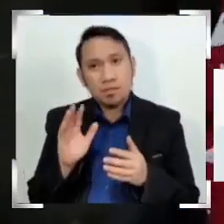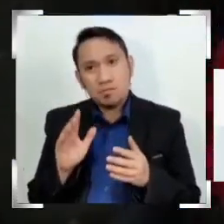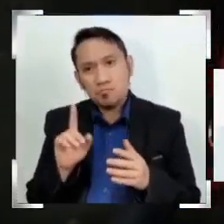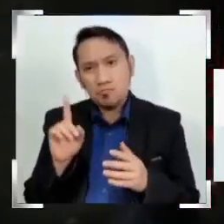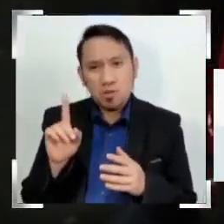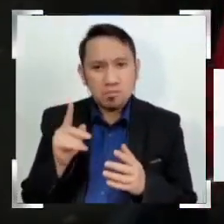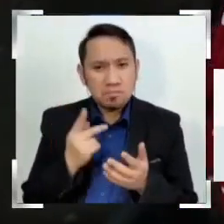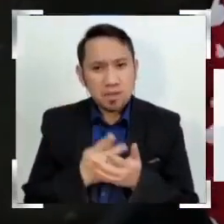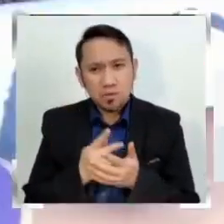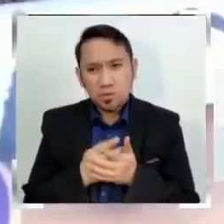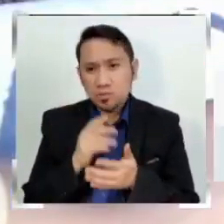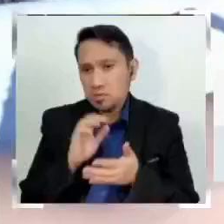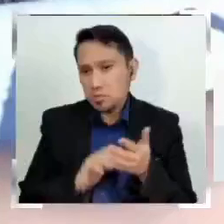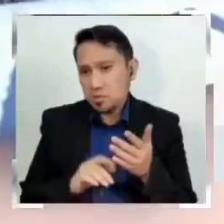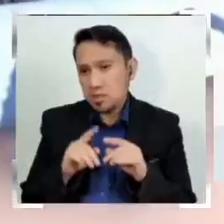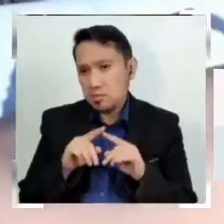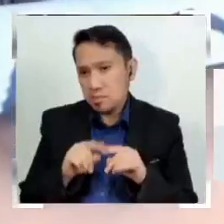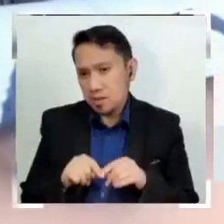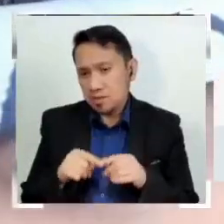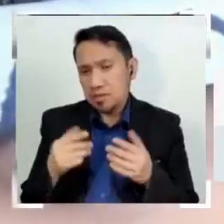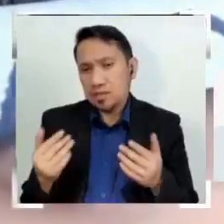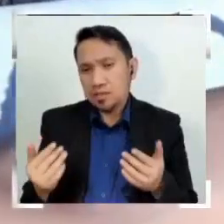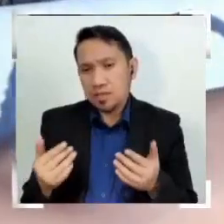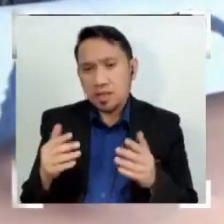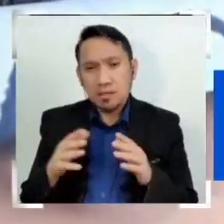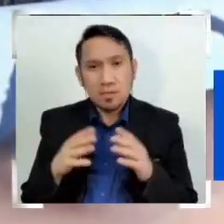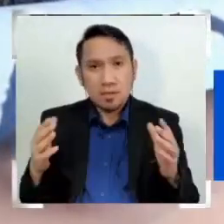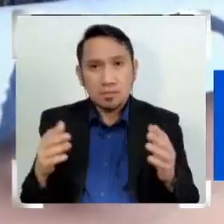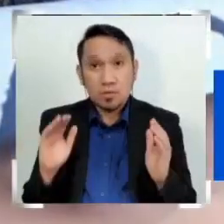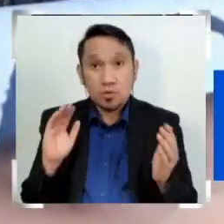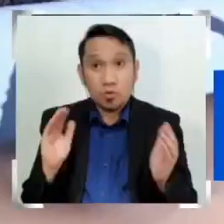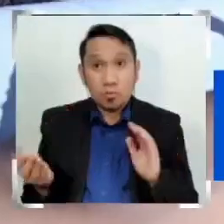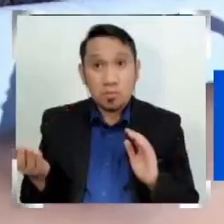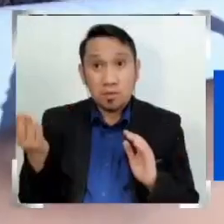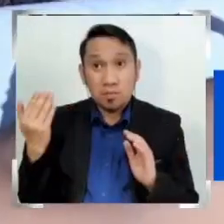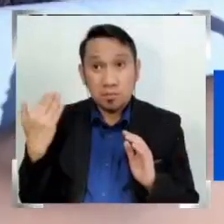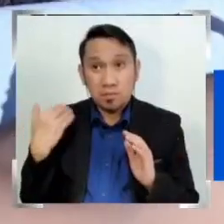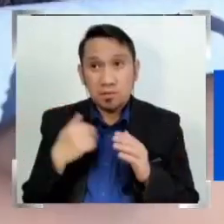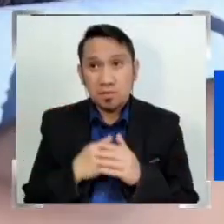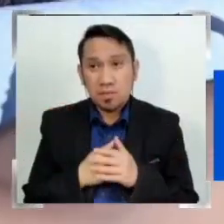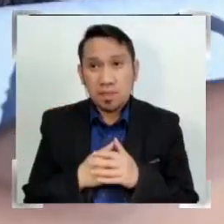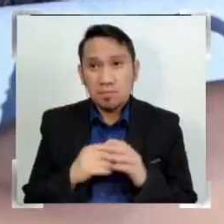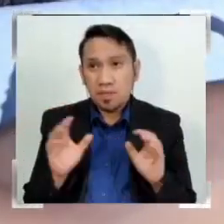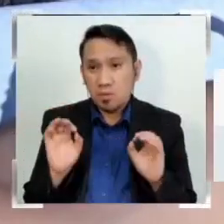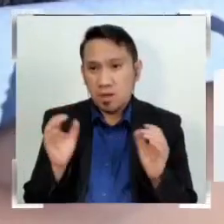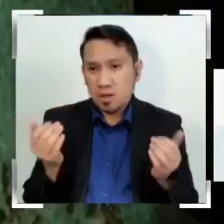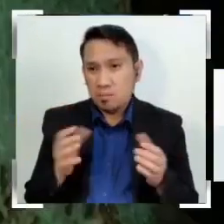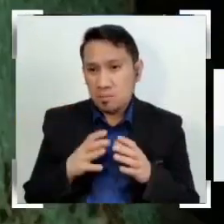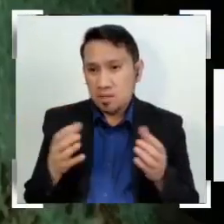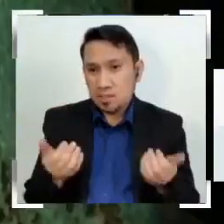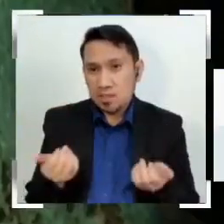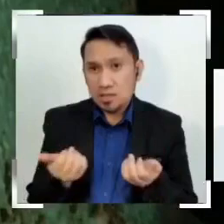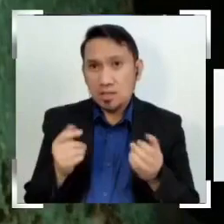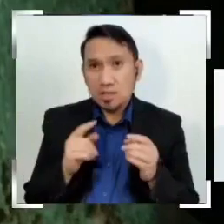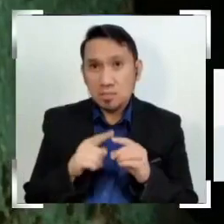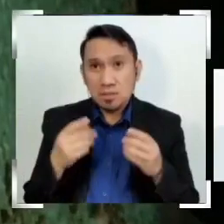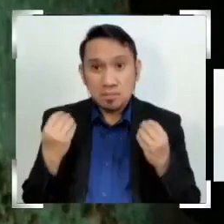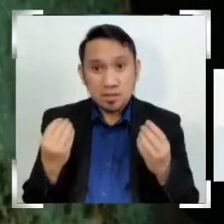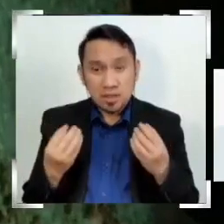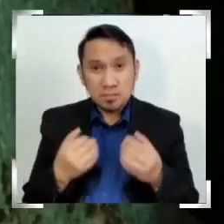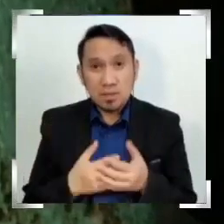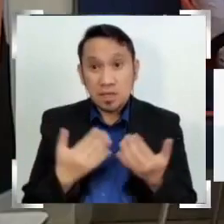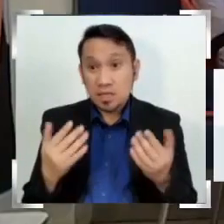piraso, depende sa laki. Hindi gaya noon na walang gaanong supply. Ngayon, meron na. Pati singil sa